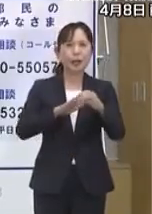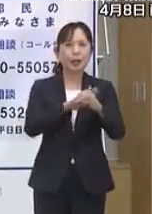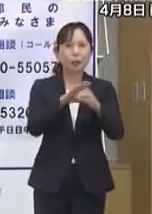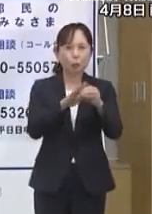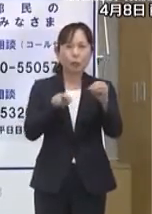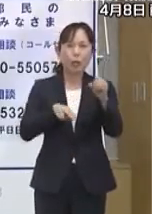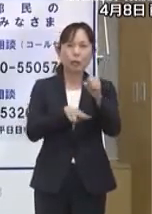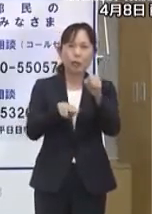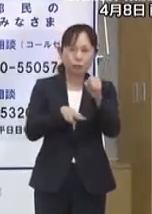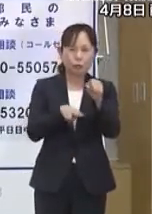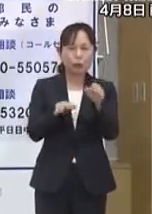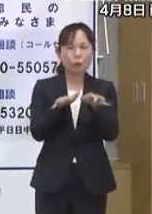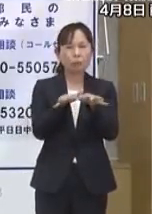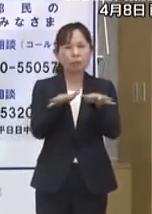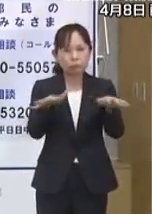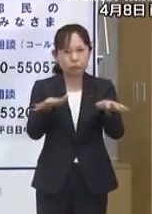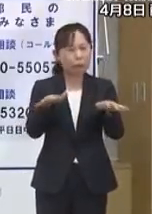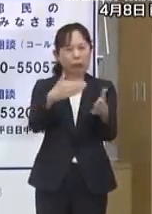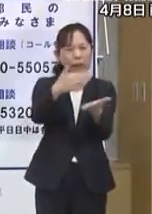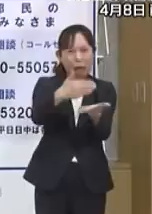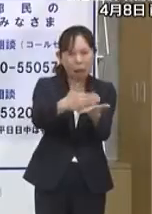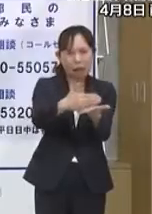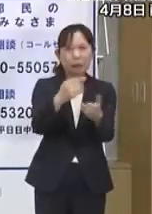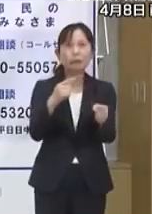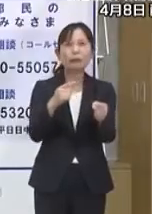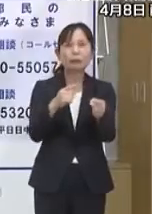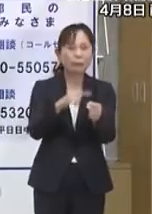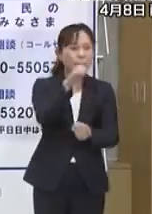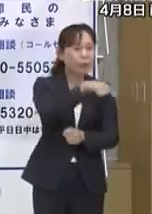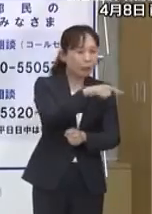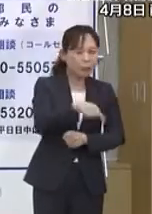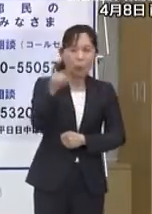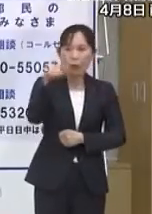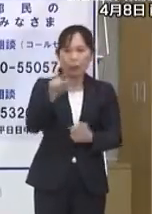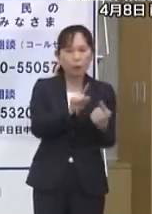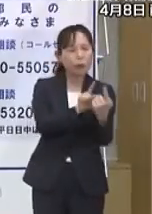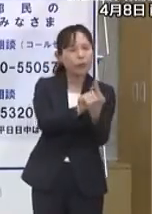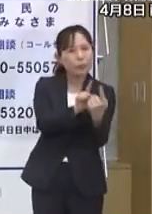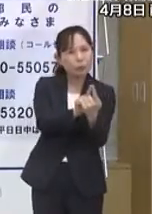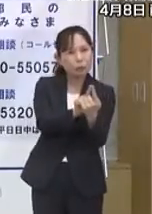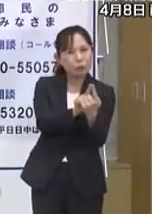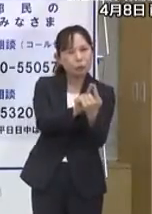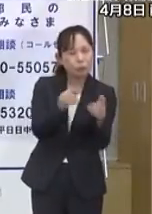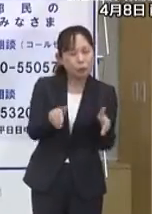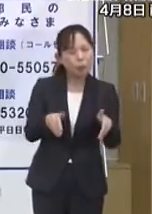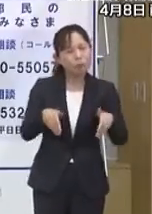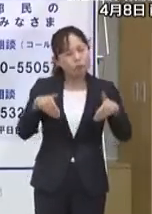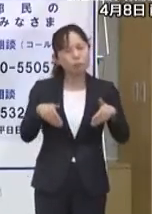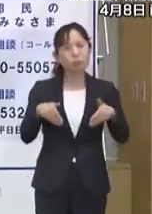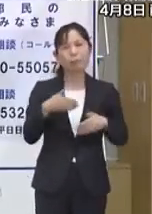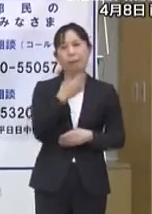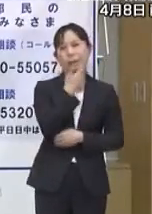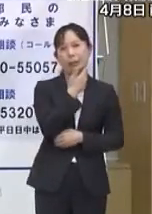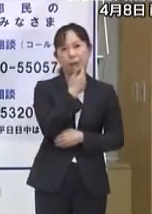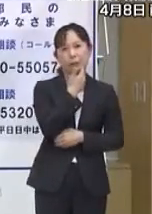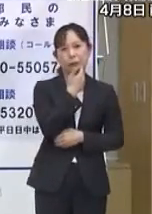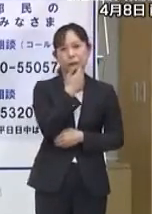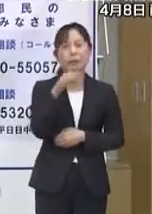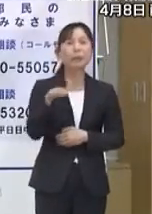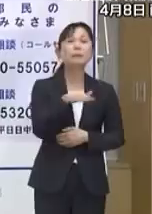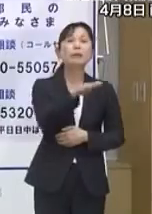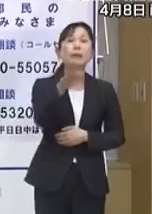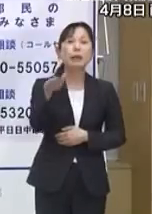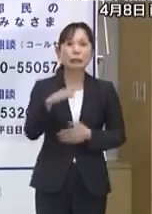コロナウイルスの拡大抑制するためには人と人との接触を避けることが重要であります皆様方